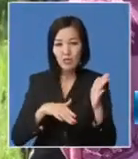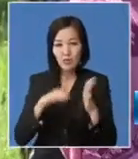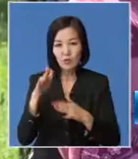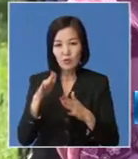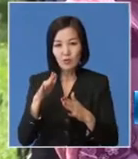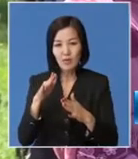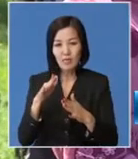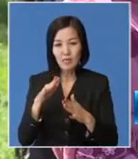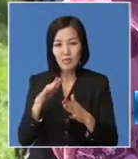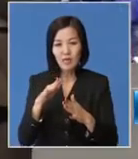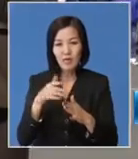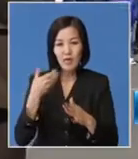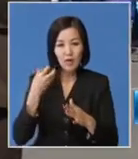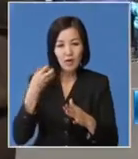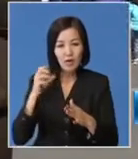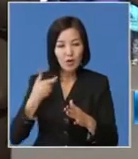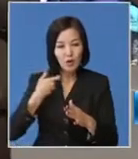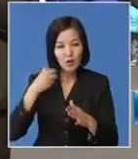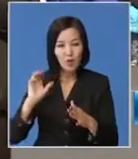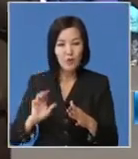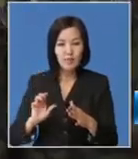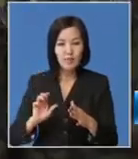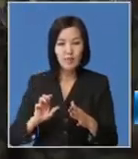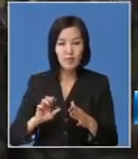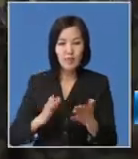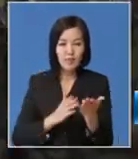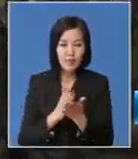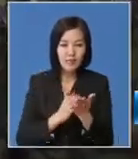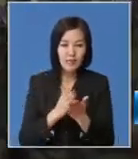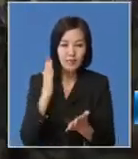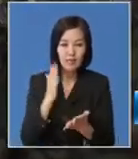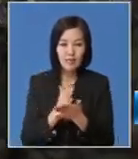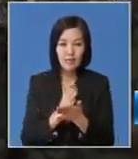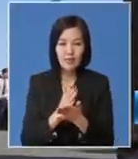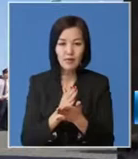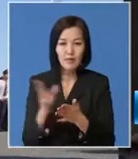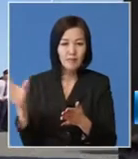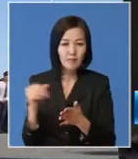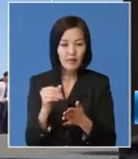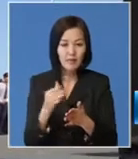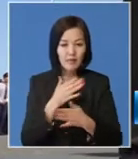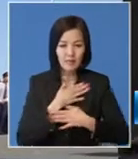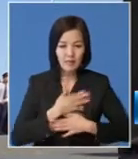қарап Ауғанстанның 30 жылдарынан өткен ержүрек аға буын аса риза.